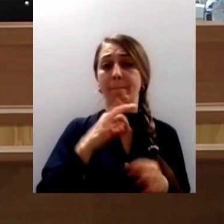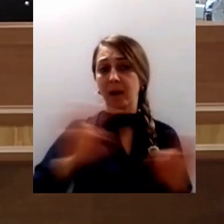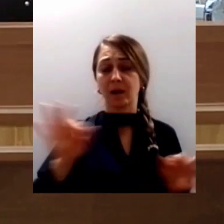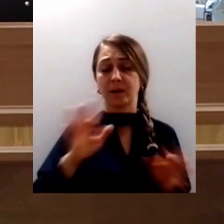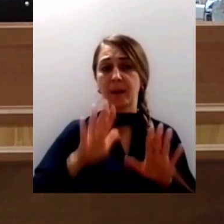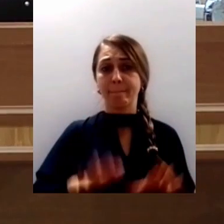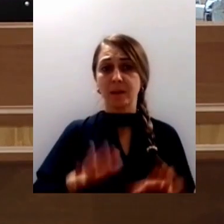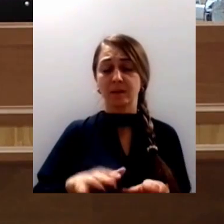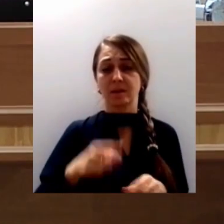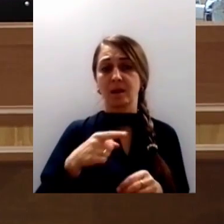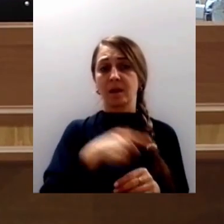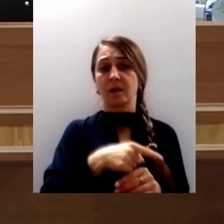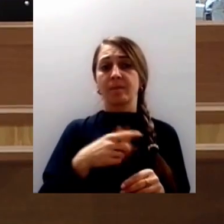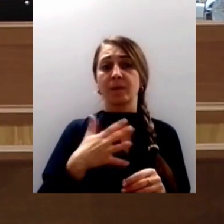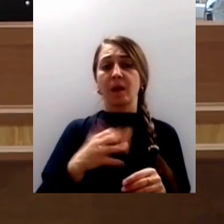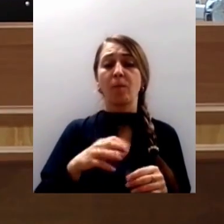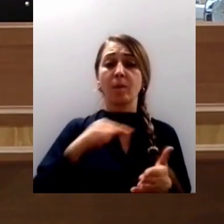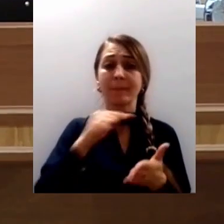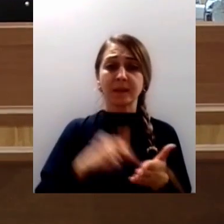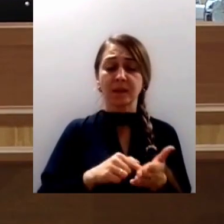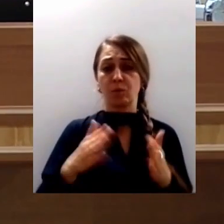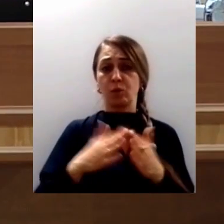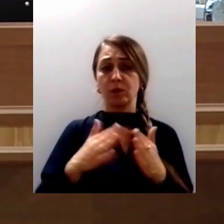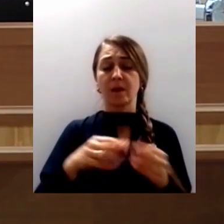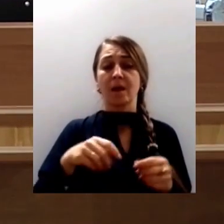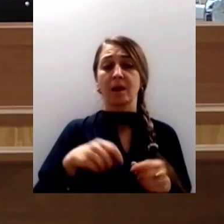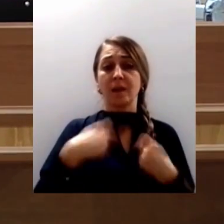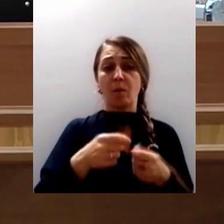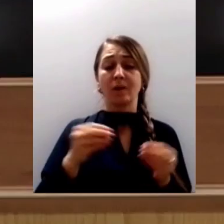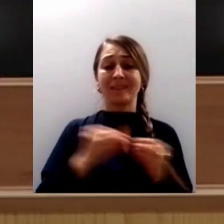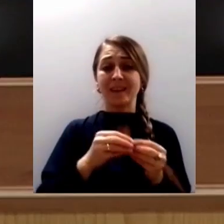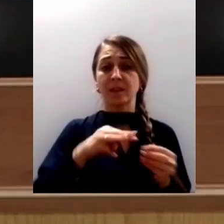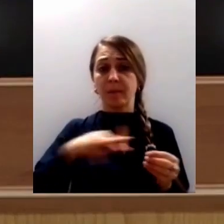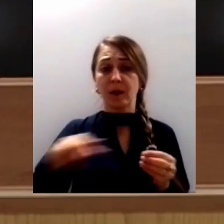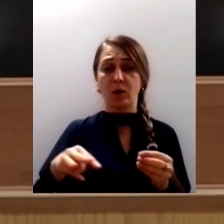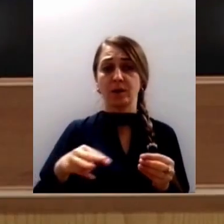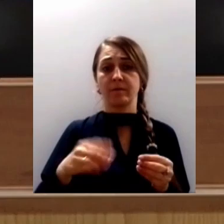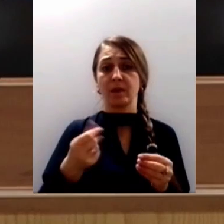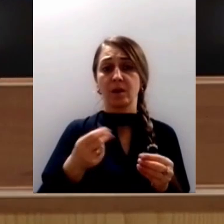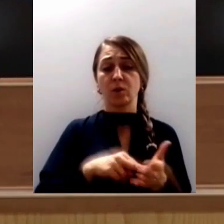Домську один віддамо і виділимо то 10 мільйонів, хай вони добудують, там якийсь лагер поставлять.